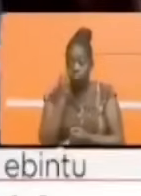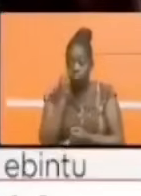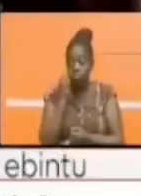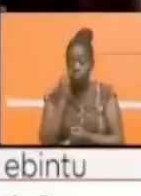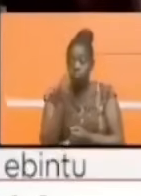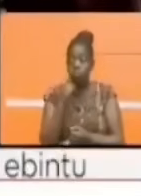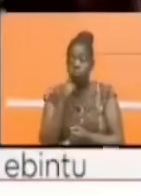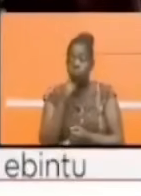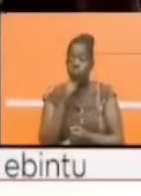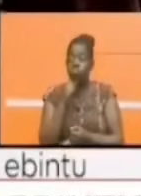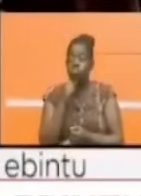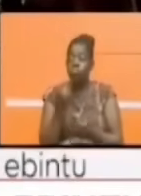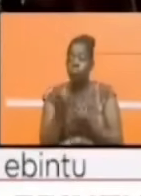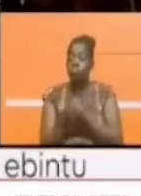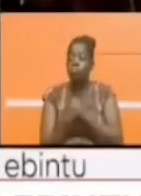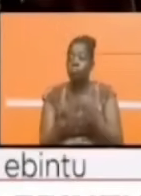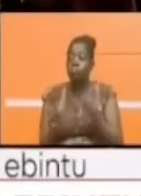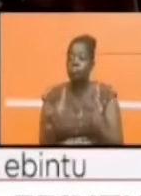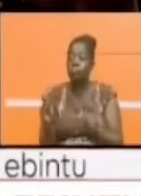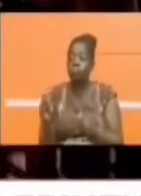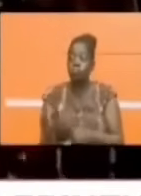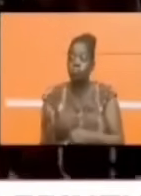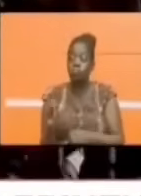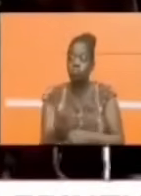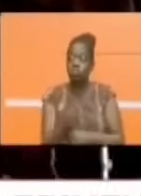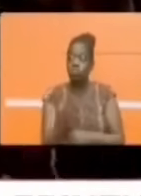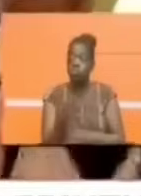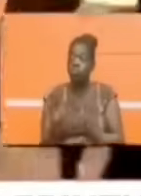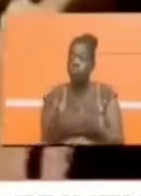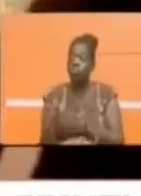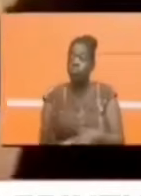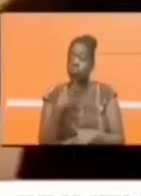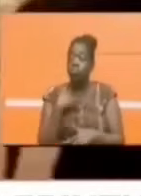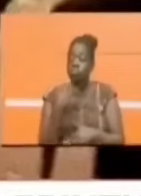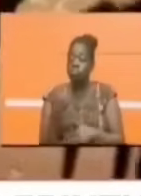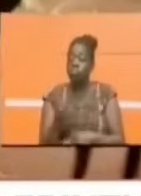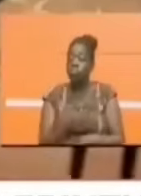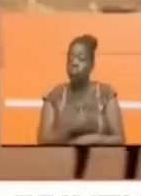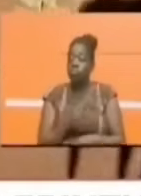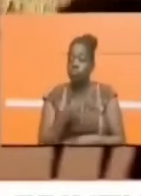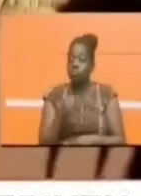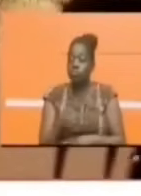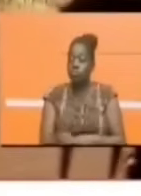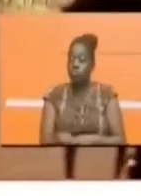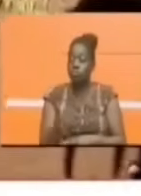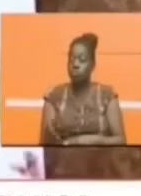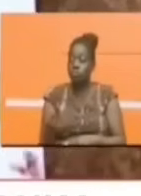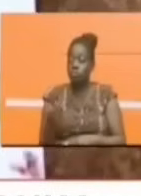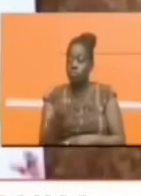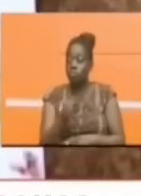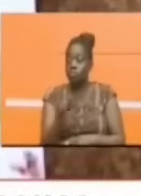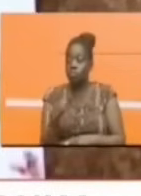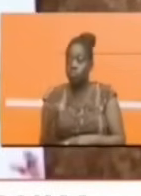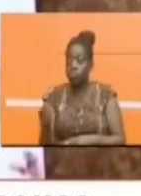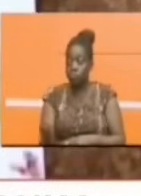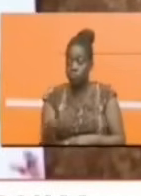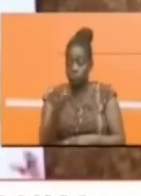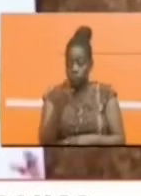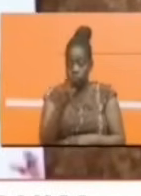omusajja bamulese ayinaayina nga bw'ayagala. Nnyina Namulema alumiriza mukoddomi Katende